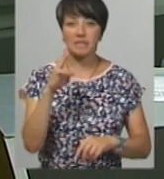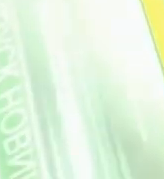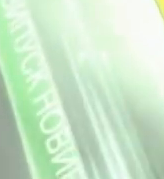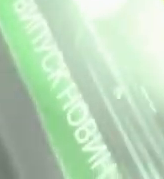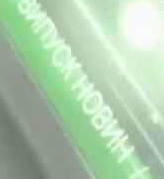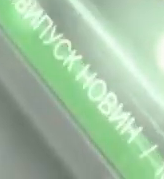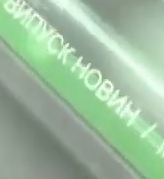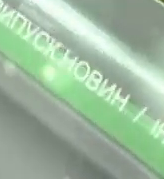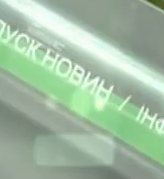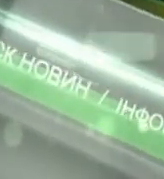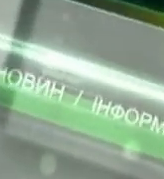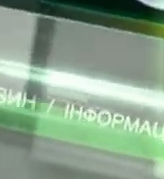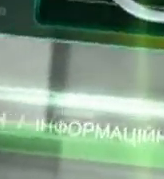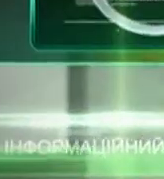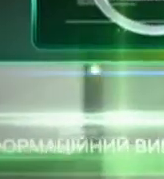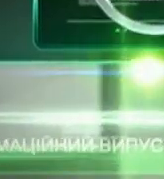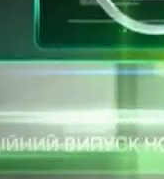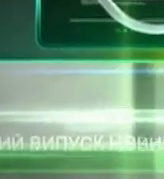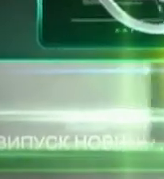сільська рада.